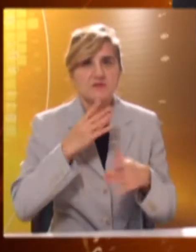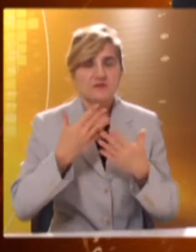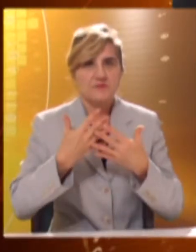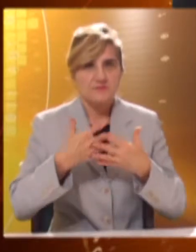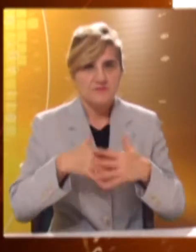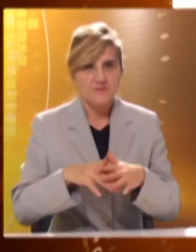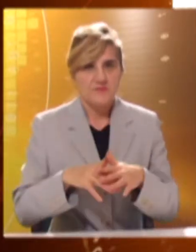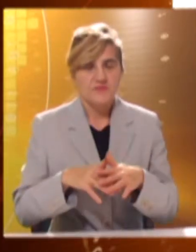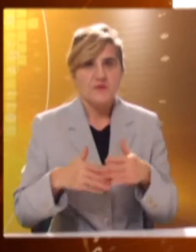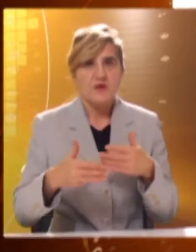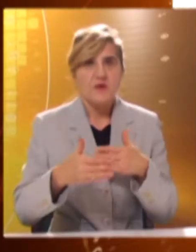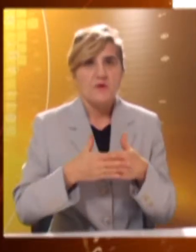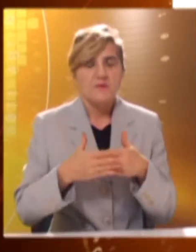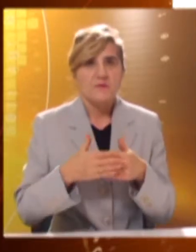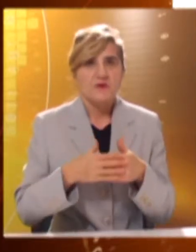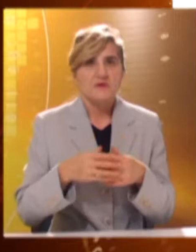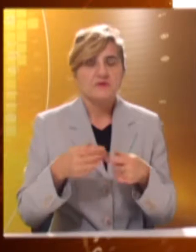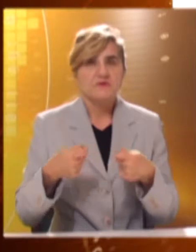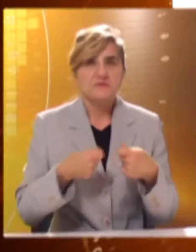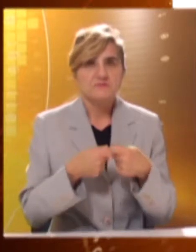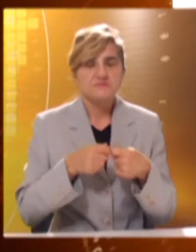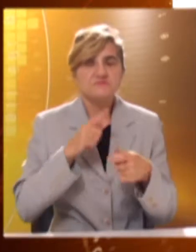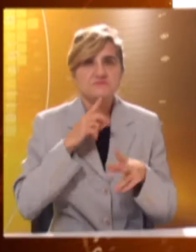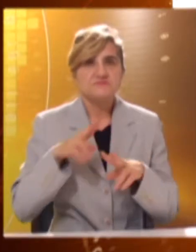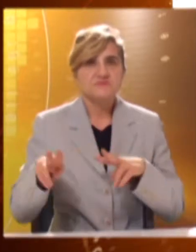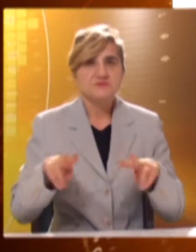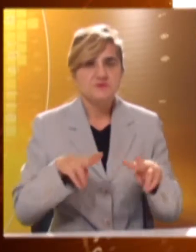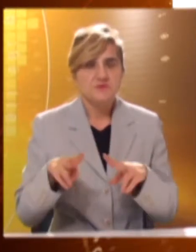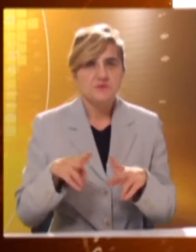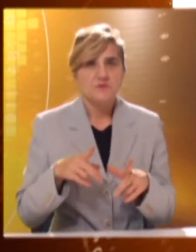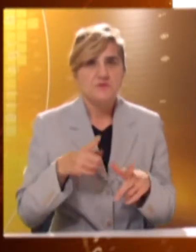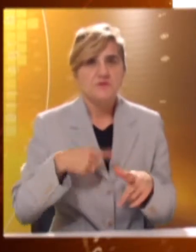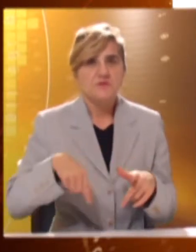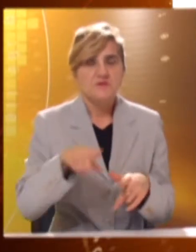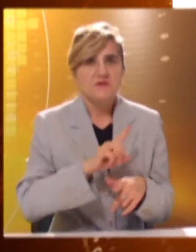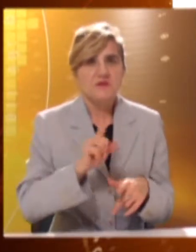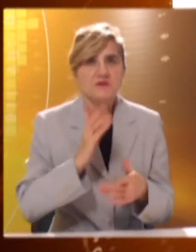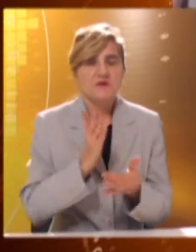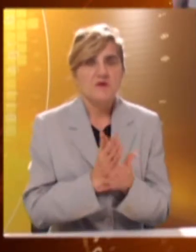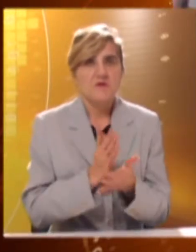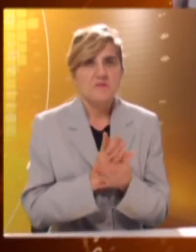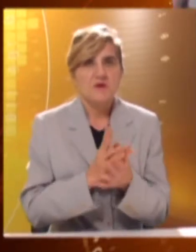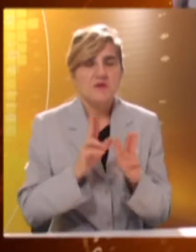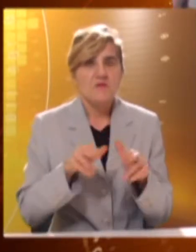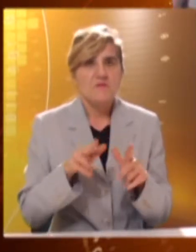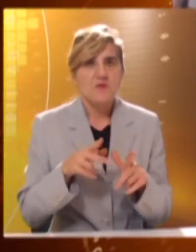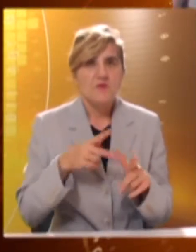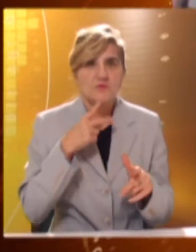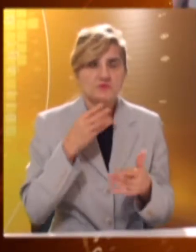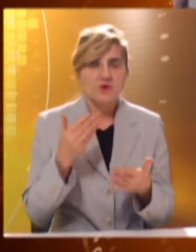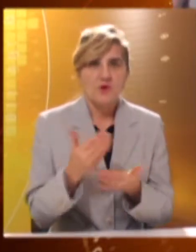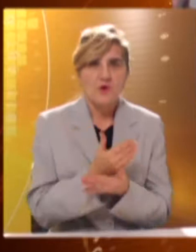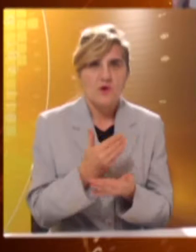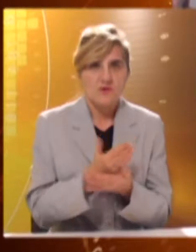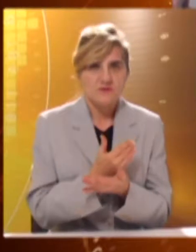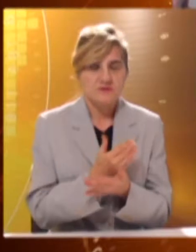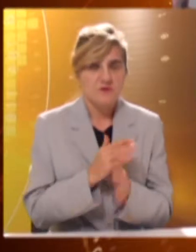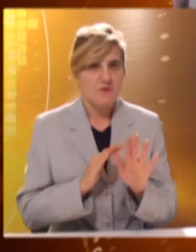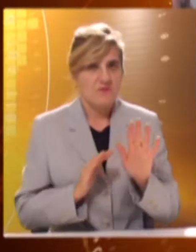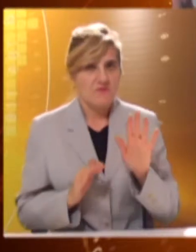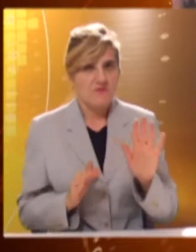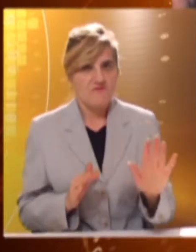mirno rešavanje sporova pred Republičkom agencijom, do sada radnici i poslodavci u Subotici nisu koristili ovu mogućnost. Ovakav